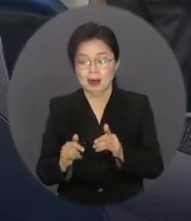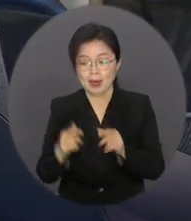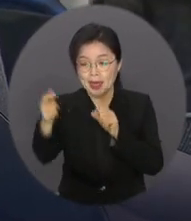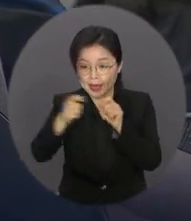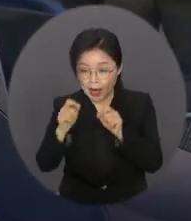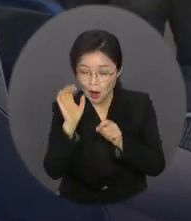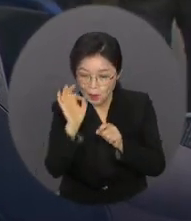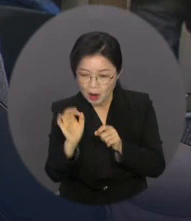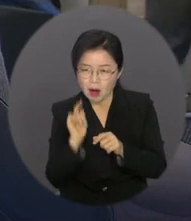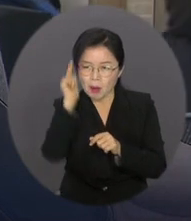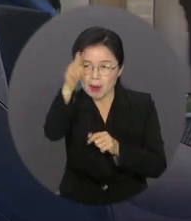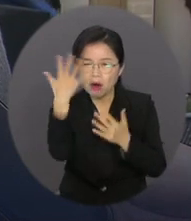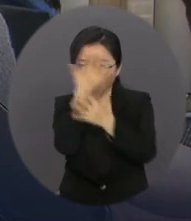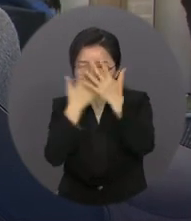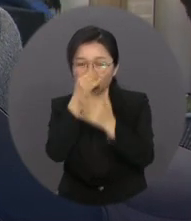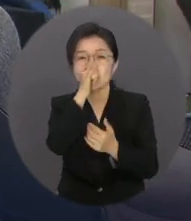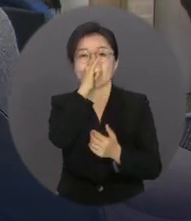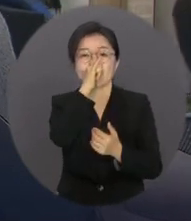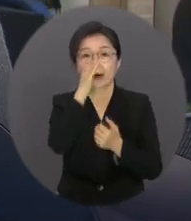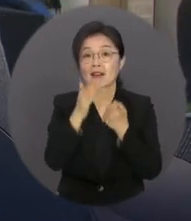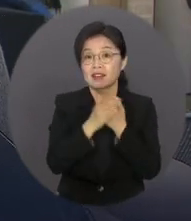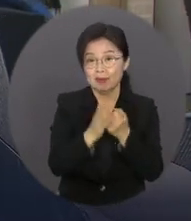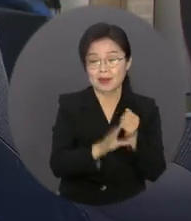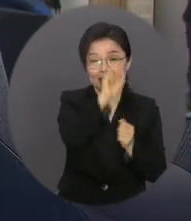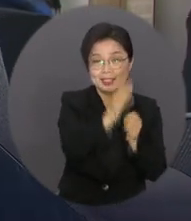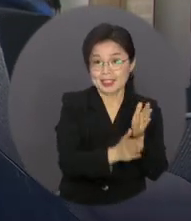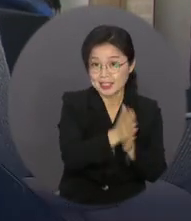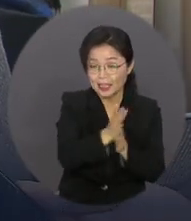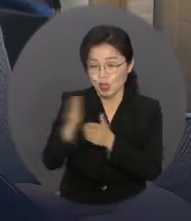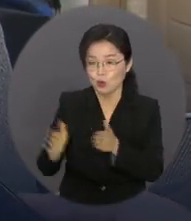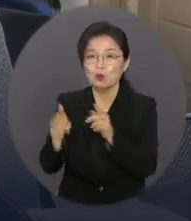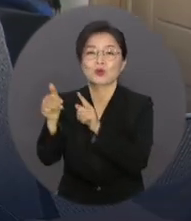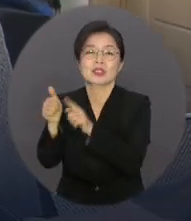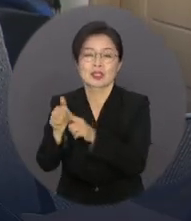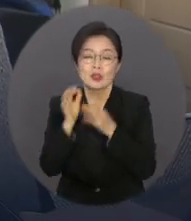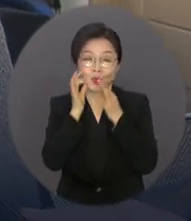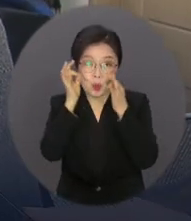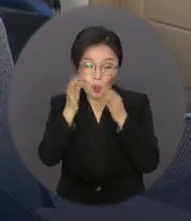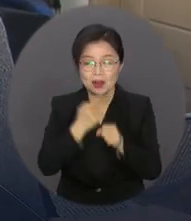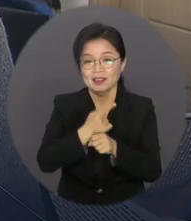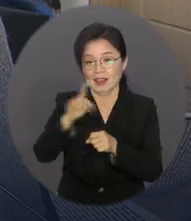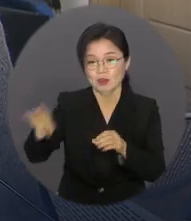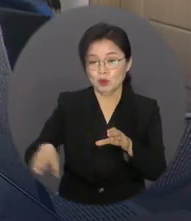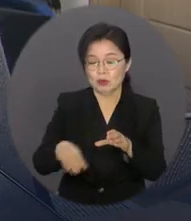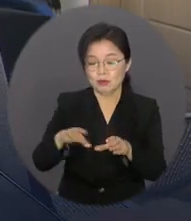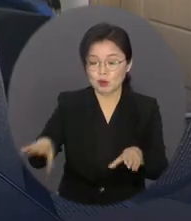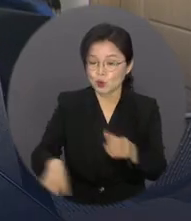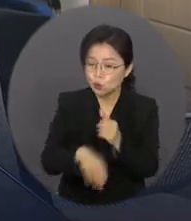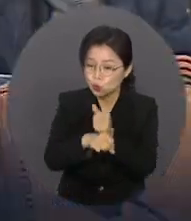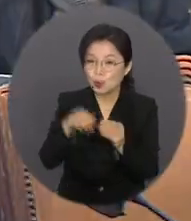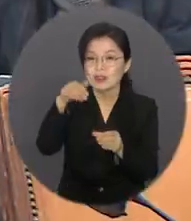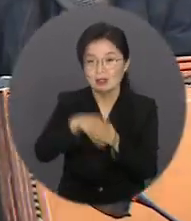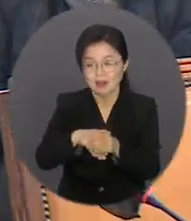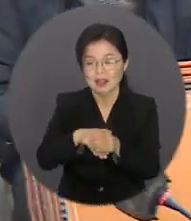있는 산은 보이지 않습니다. 그래서 그분들이 좀 잘해주셔야 내년 총선에도 민주당이 승리할 수